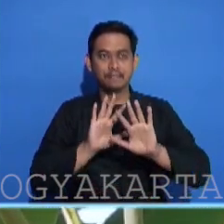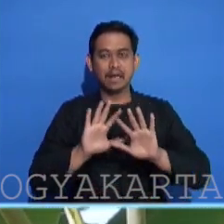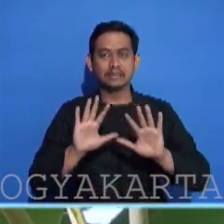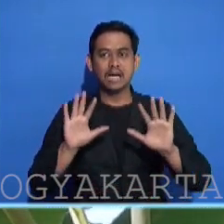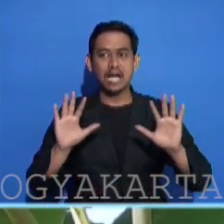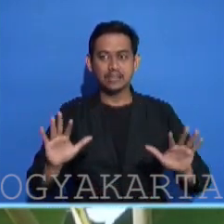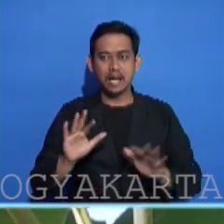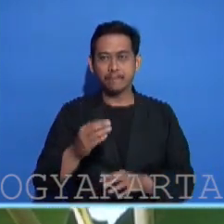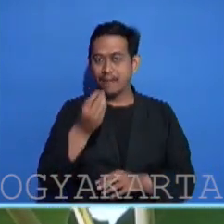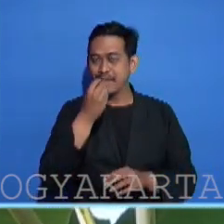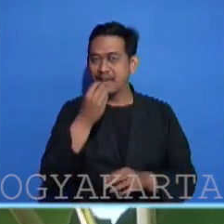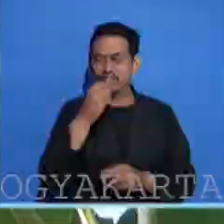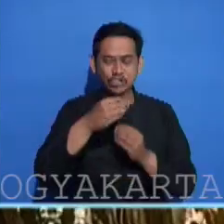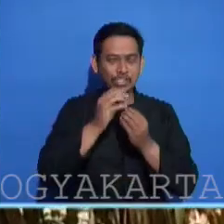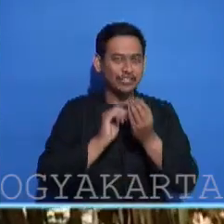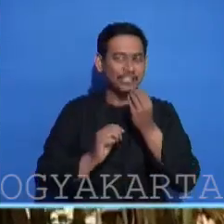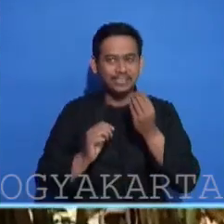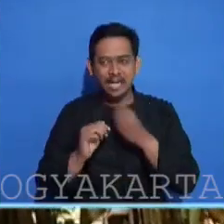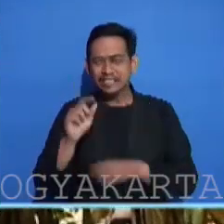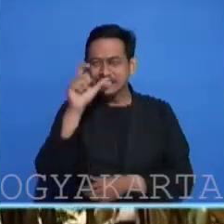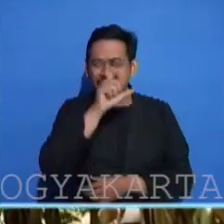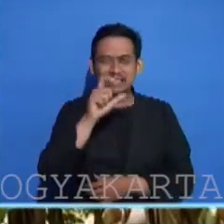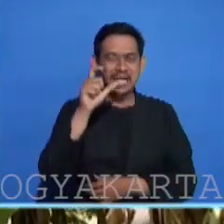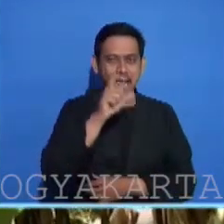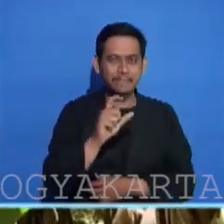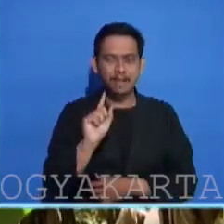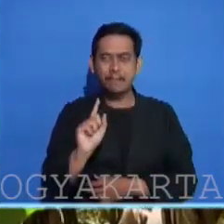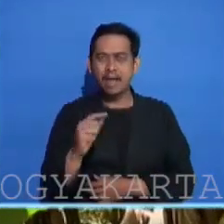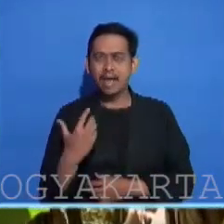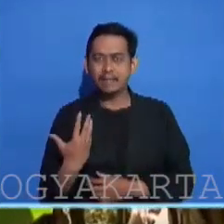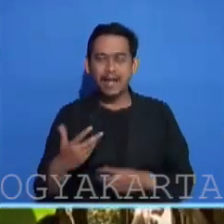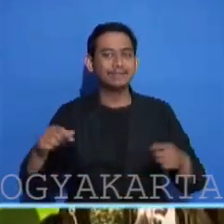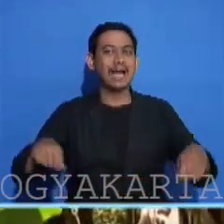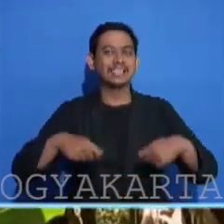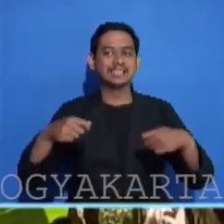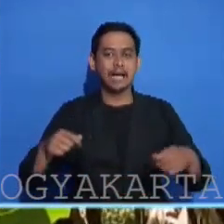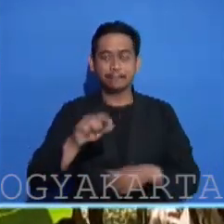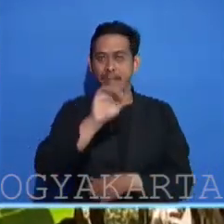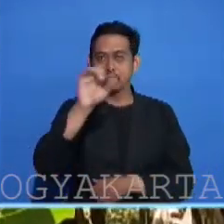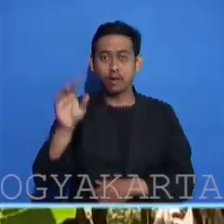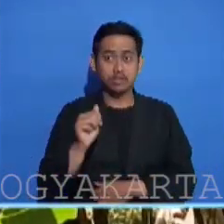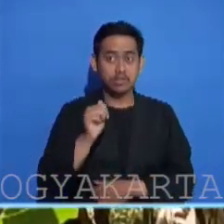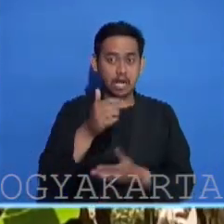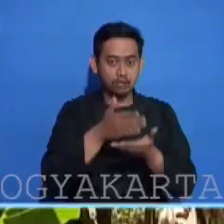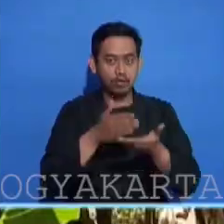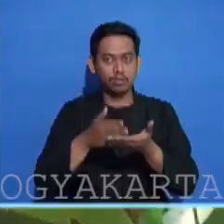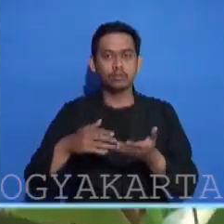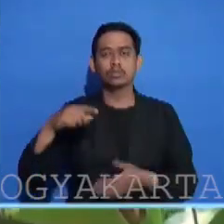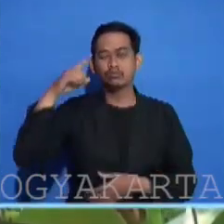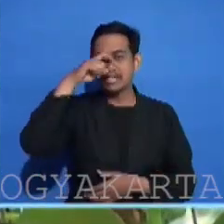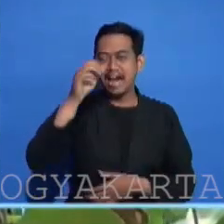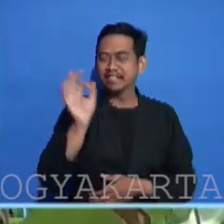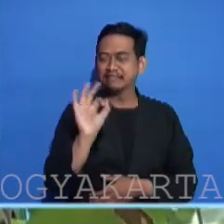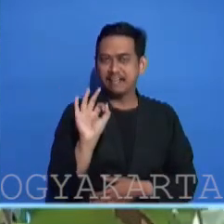kisah ketipun olah dadosmanika Wengi nyamian ingkang raosipun Eco mboten wonten panglimatan ingkang mirunggan ing sarabbatein